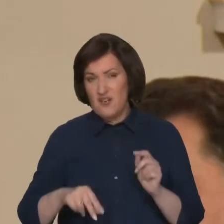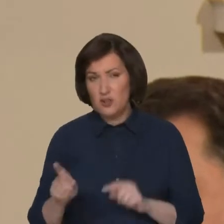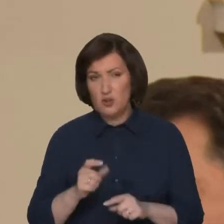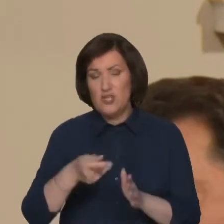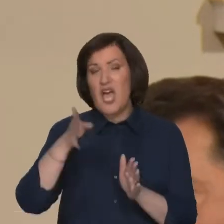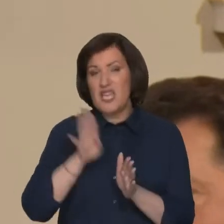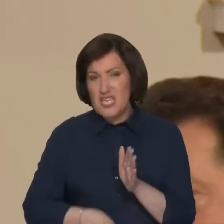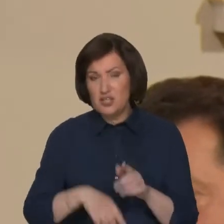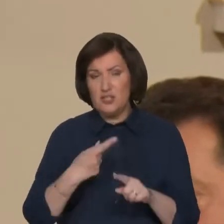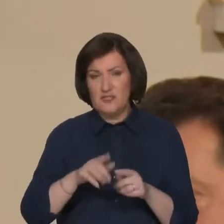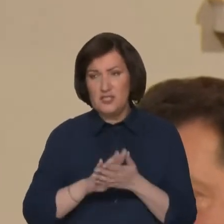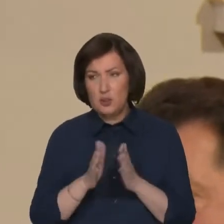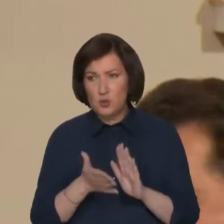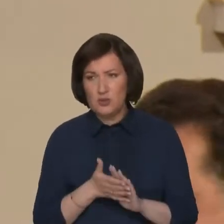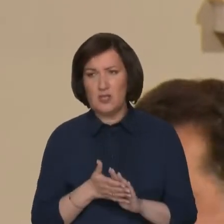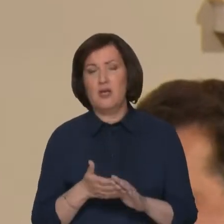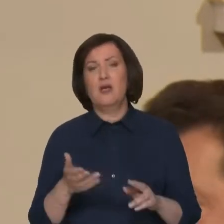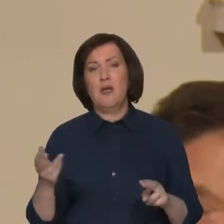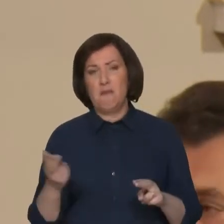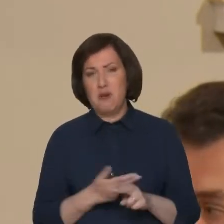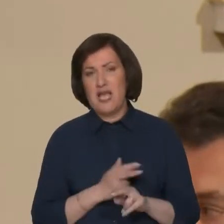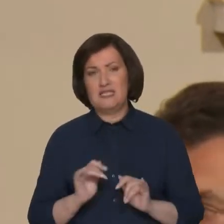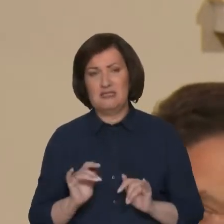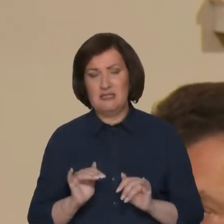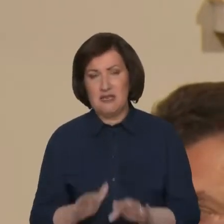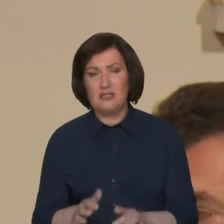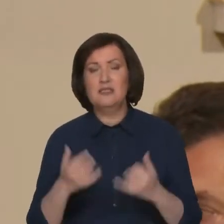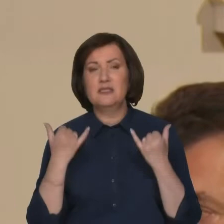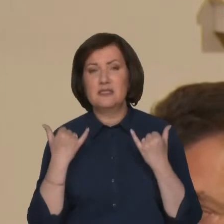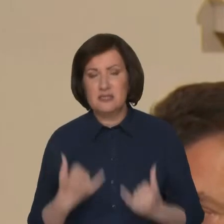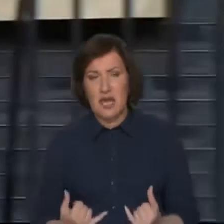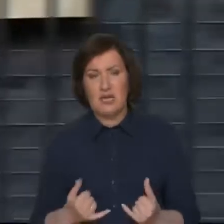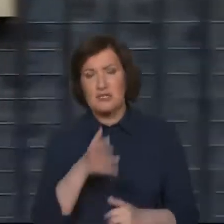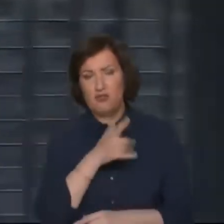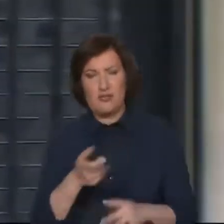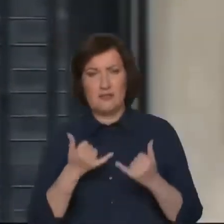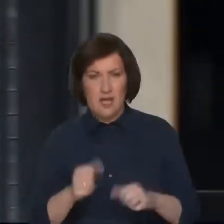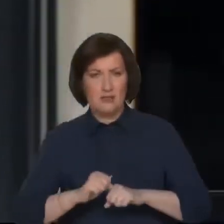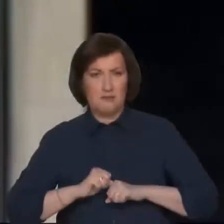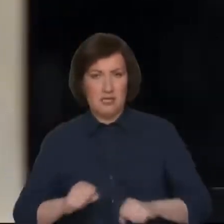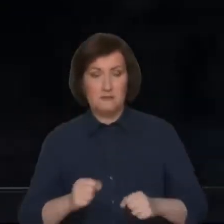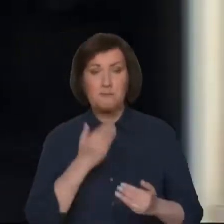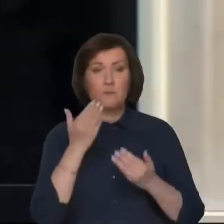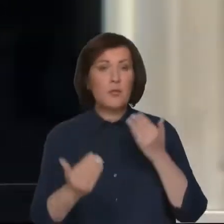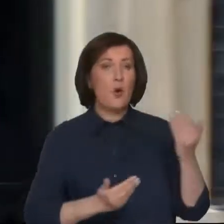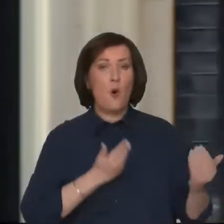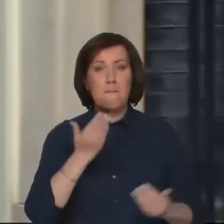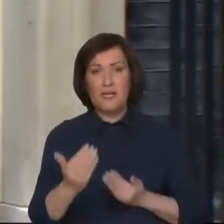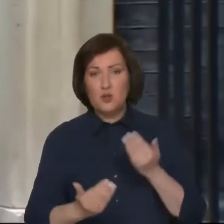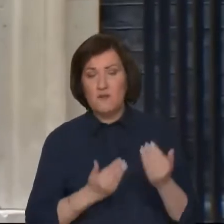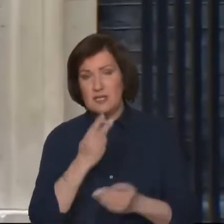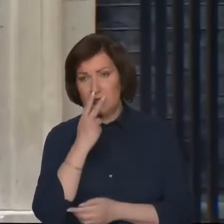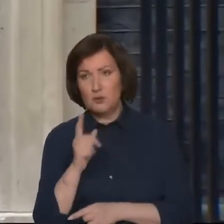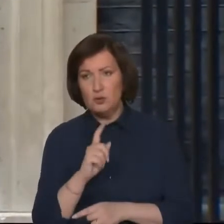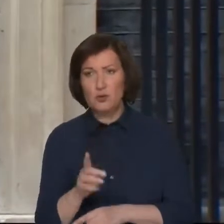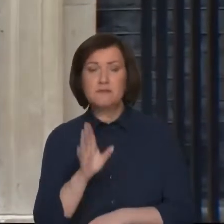що найгірше у цій ситуації – бездіяльність. Зараз час для сміливості. Опитування серед консерваторів